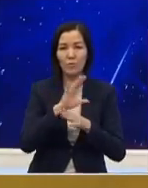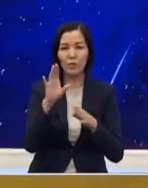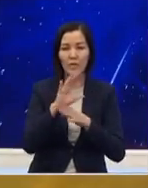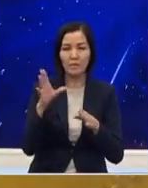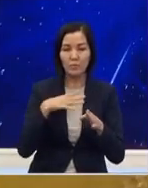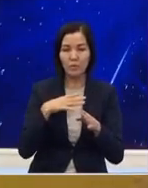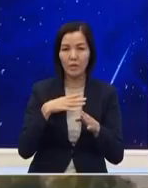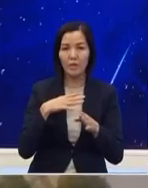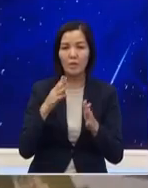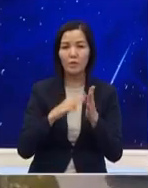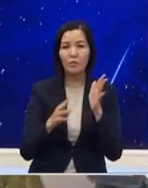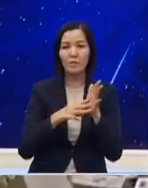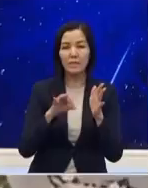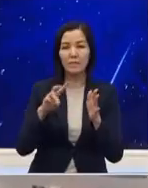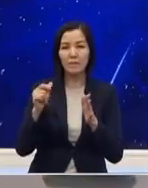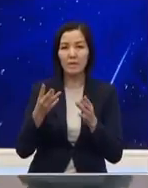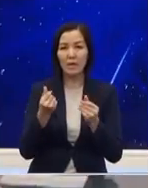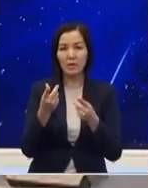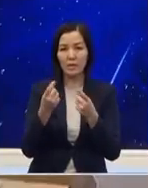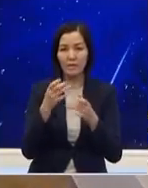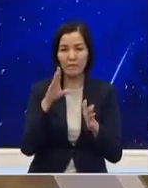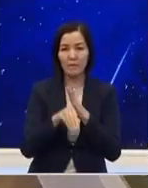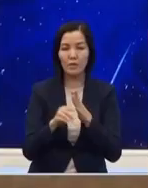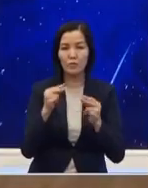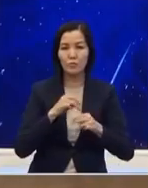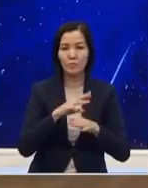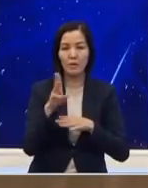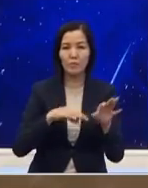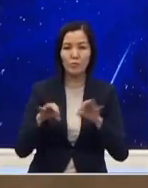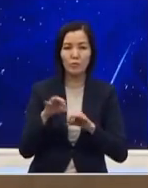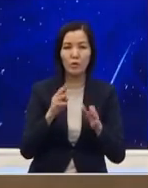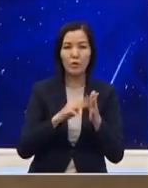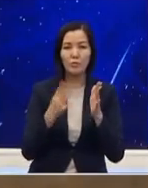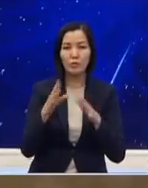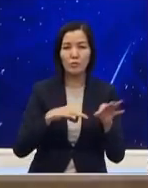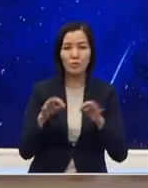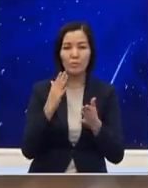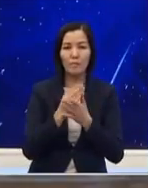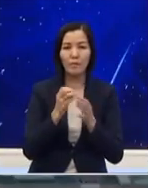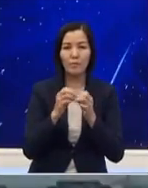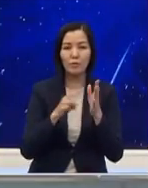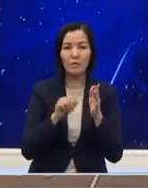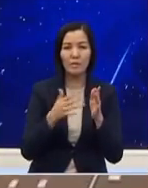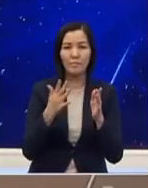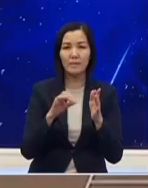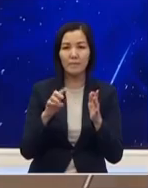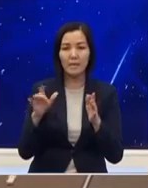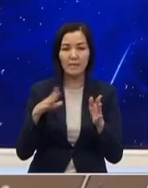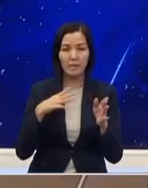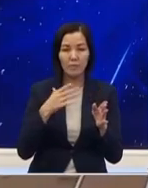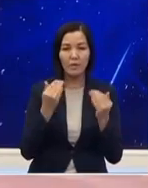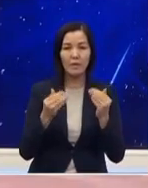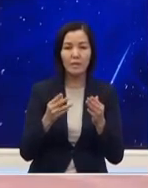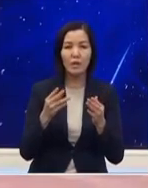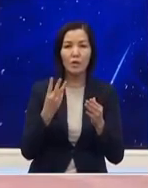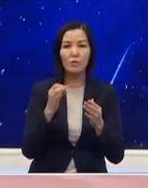өнімін өндірген, 98 миллиард теңге инвестиция тартыпты. Жұмыспен қамту жол картасымен 94 жоба бар. Оған 17-те 5 миллиард теңге бөлінген, қазір